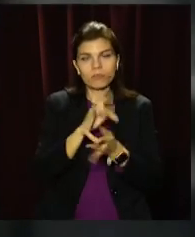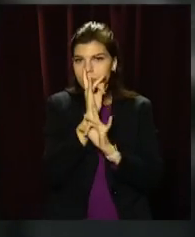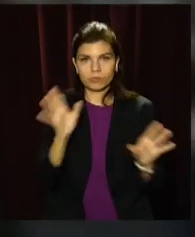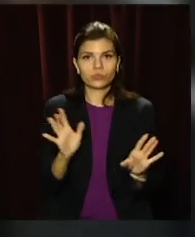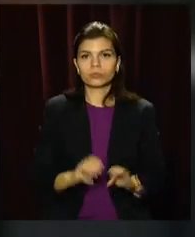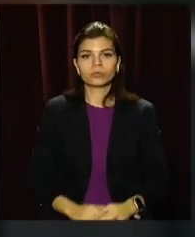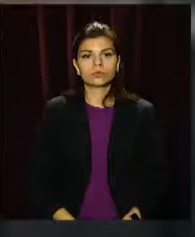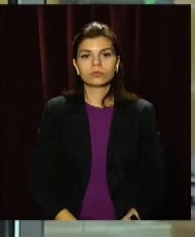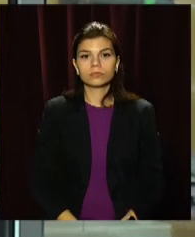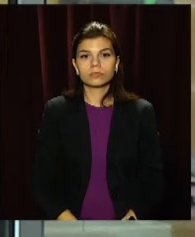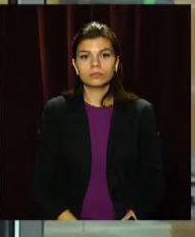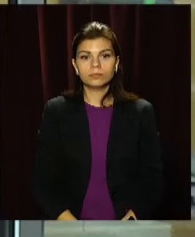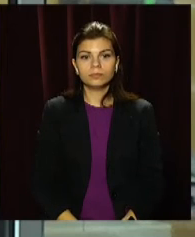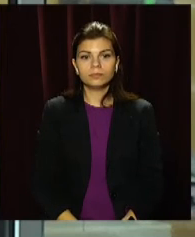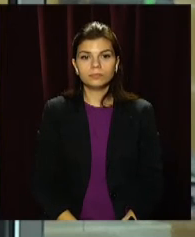вчиняти.